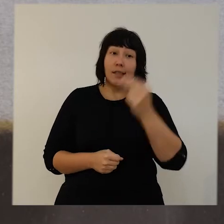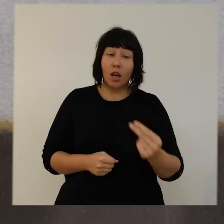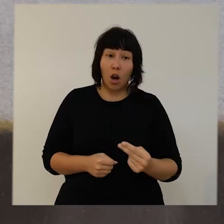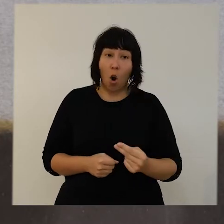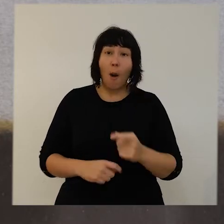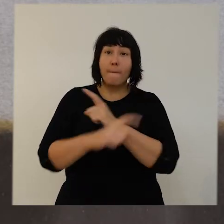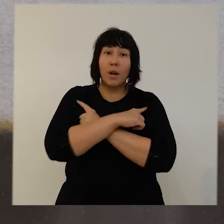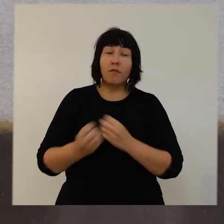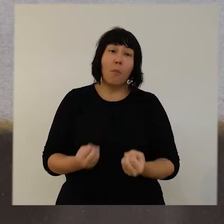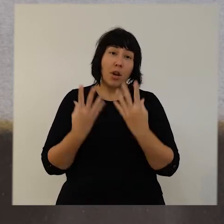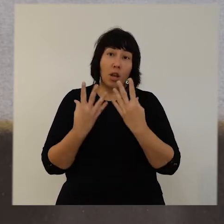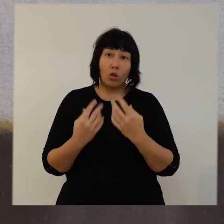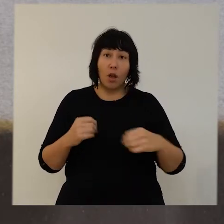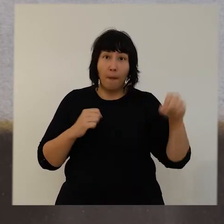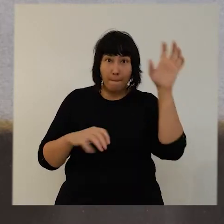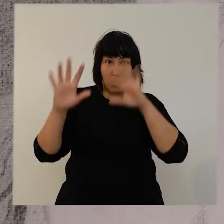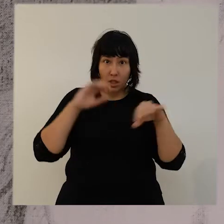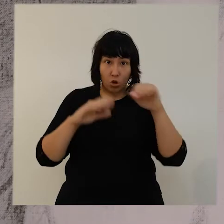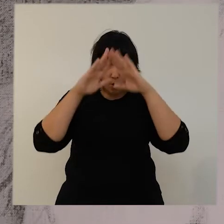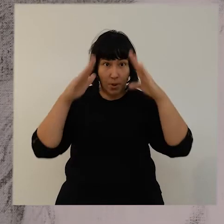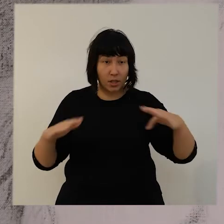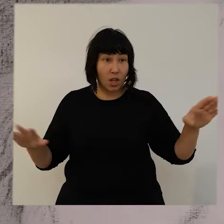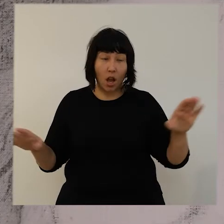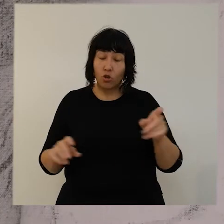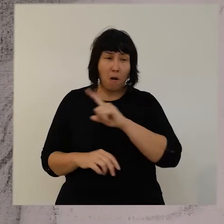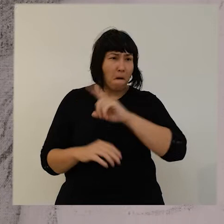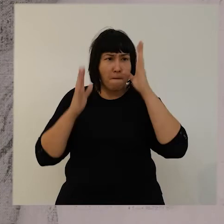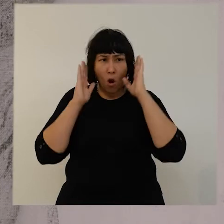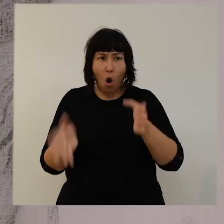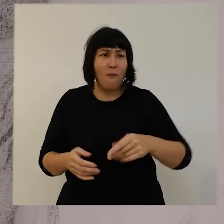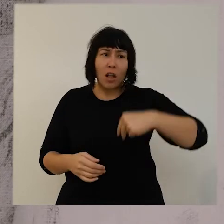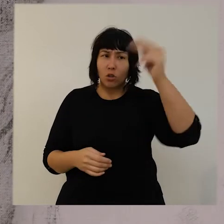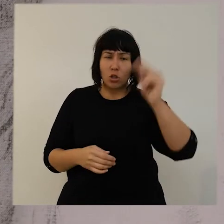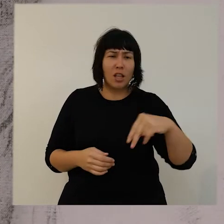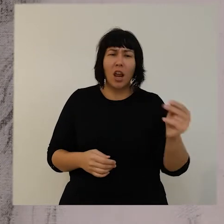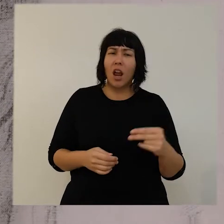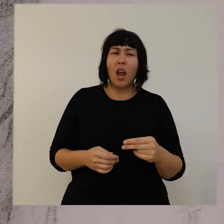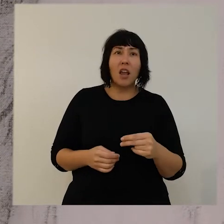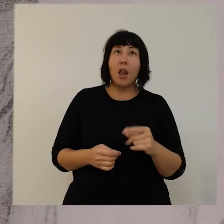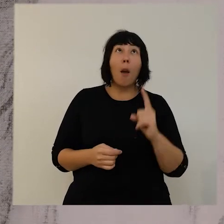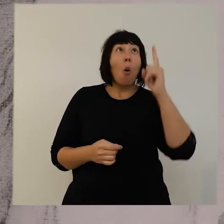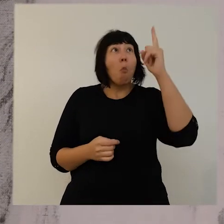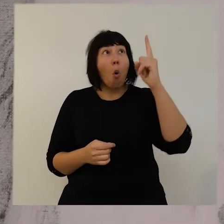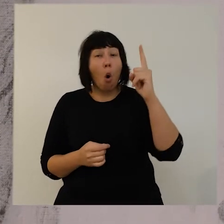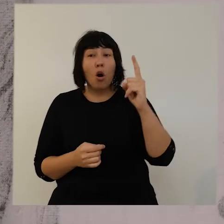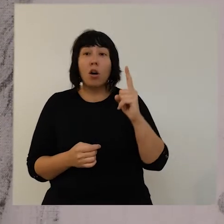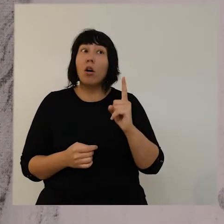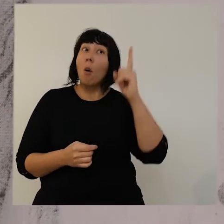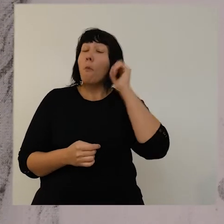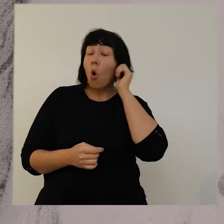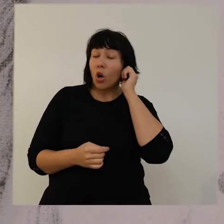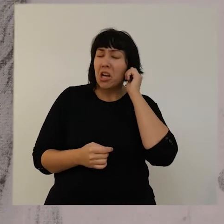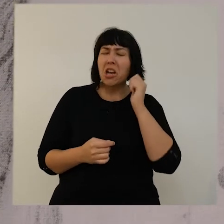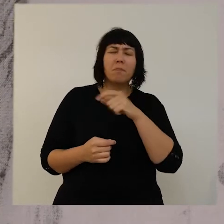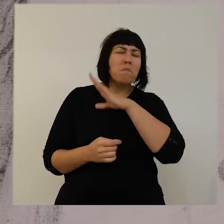pejzaži njegovih gotovo nestvarnih akvarela, imaginarni likovi bogova i božica, vila i silena, čitav niz mitskih